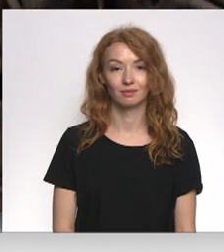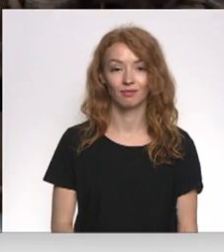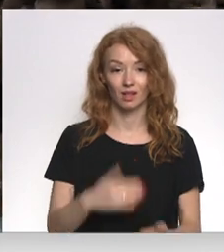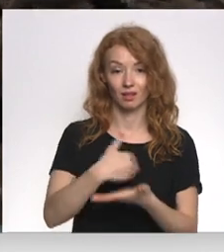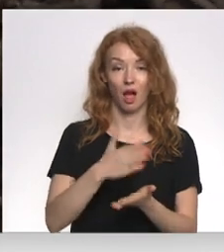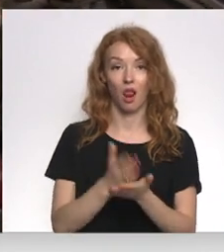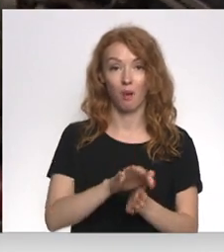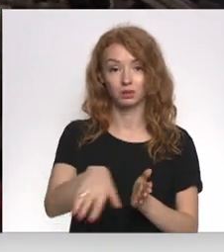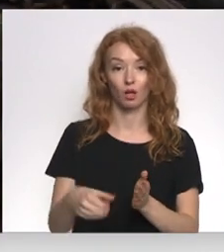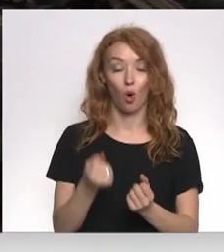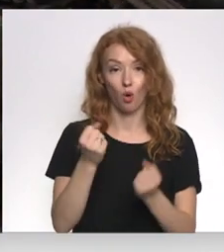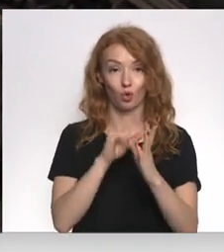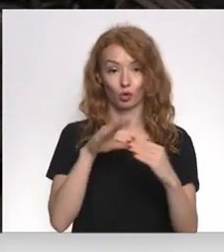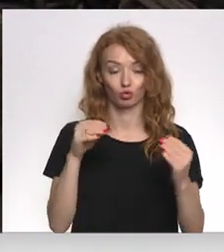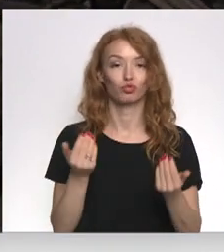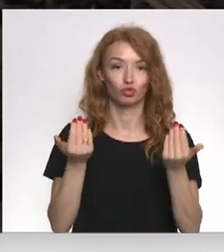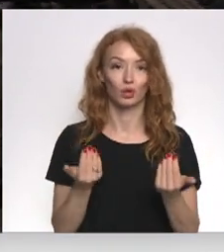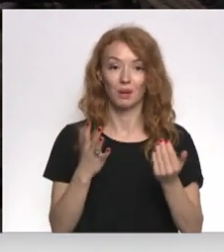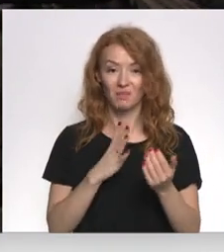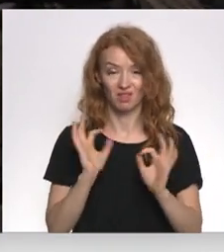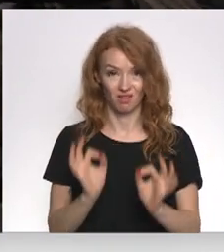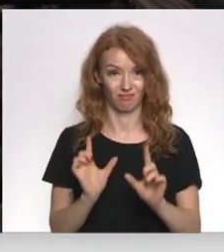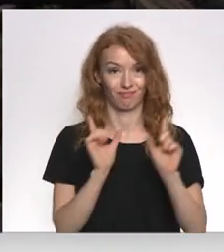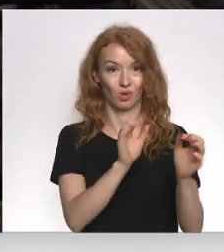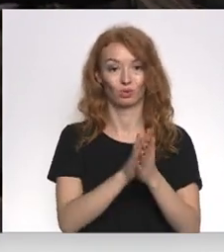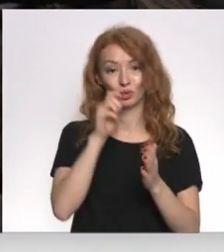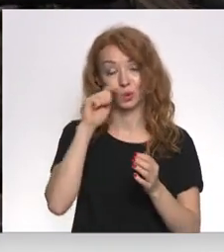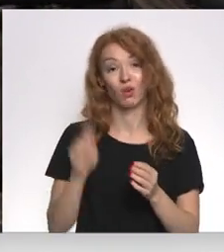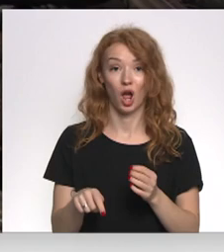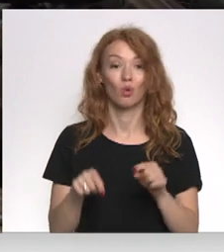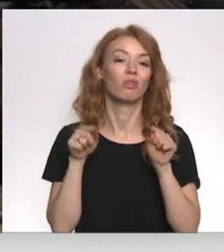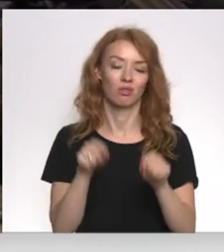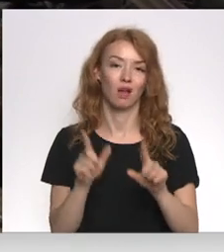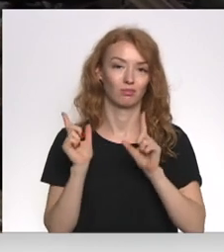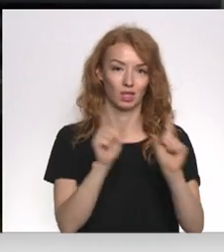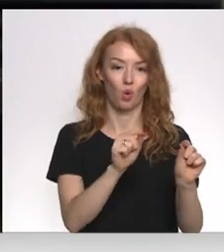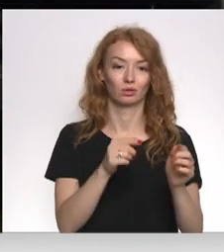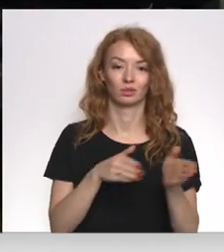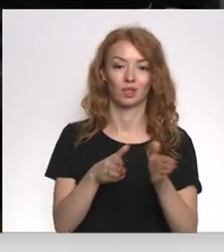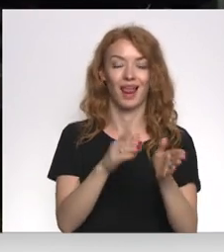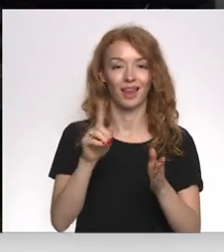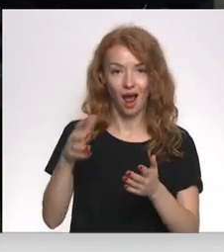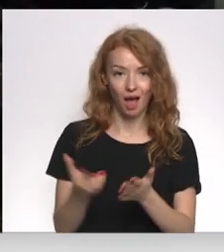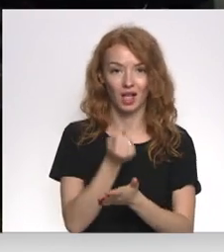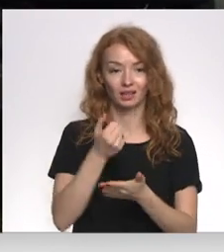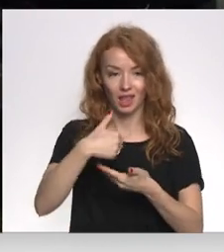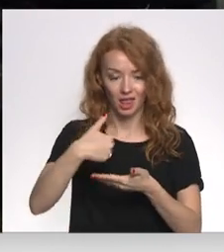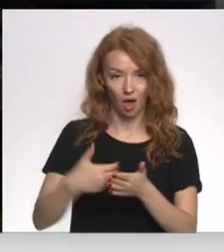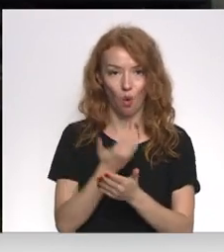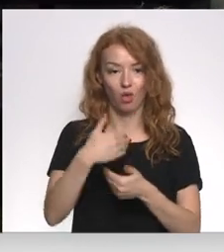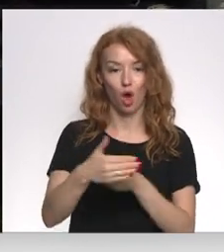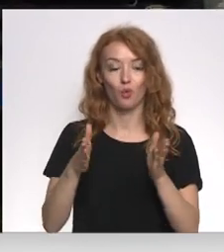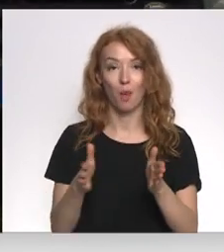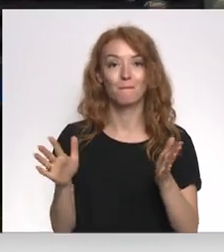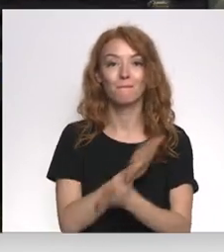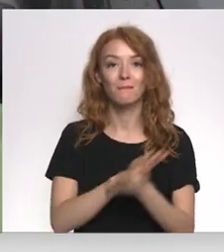Daļai apzakto automašīnu šodien bija jābrauc uz Ukrainu, un tās arī dosies ceļā. Ir atrasti jauni akumulātori, ko